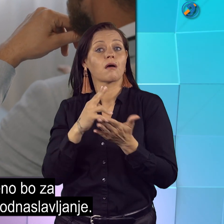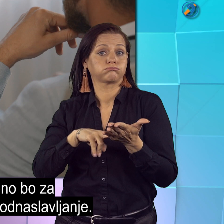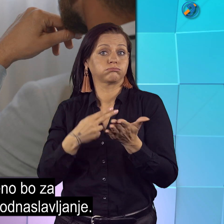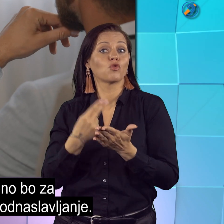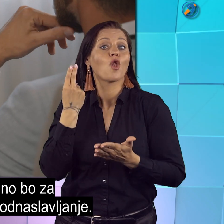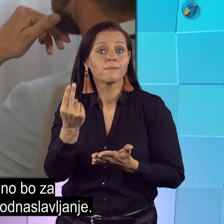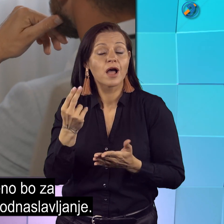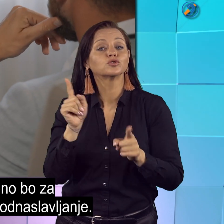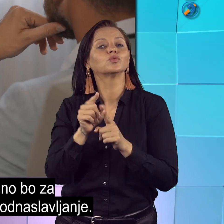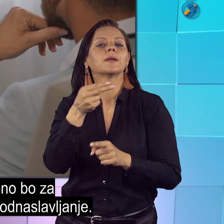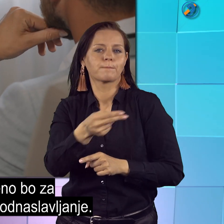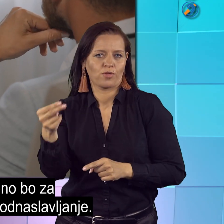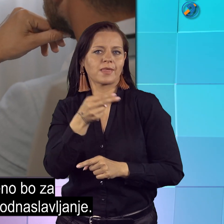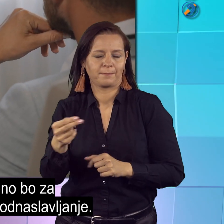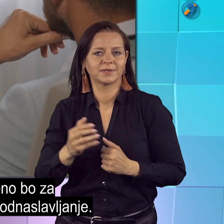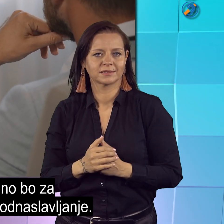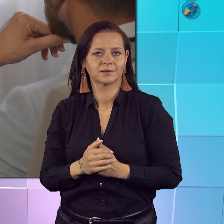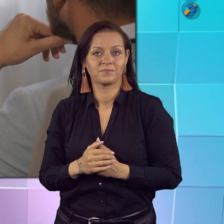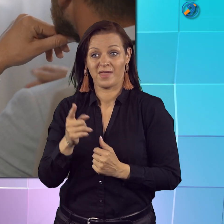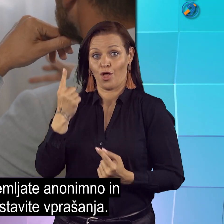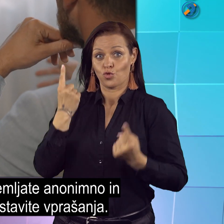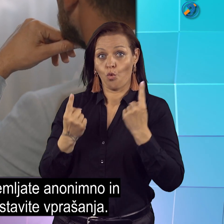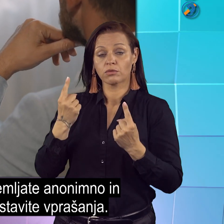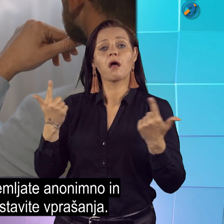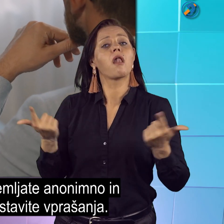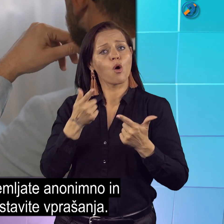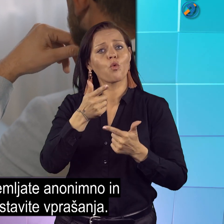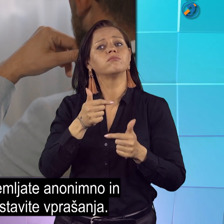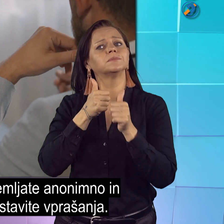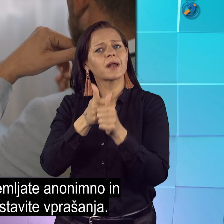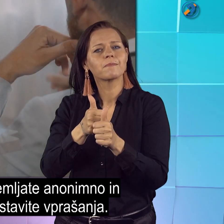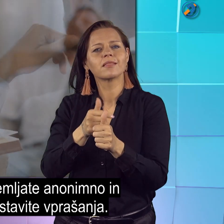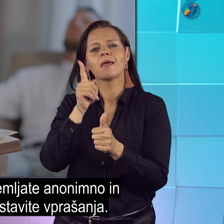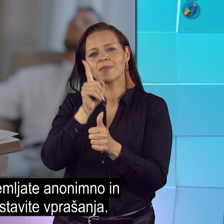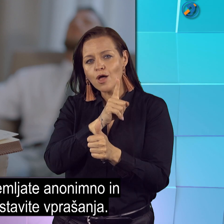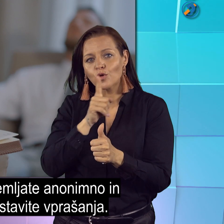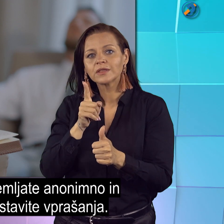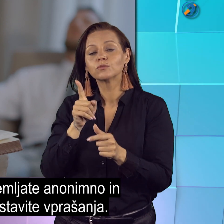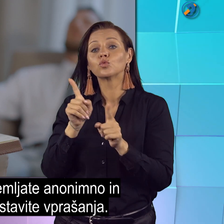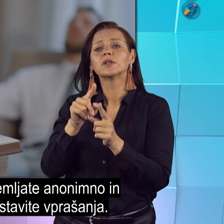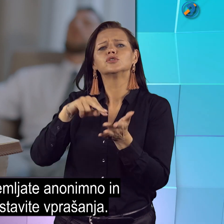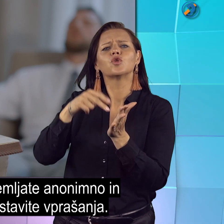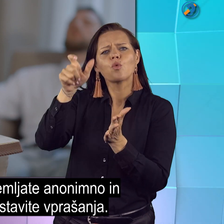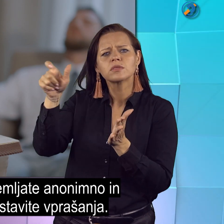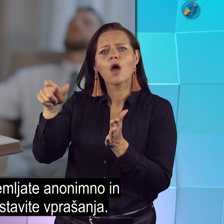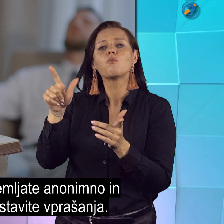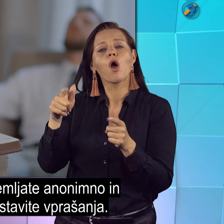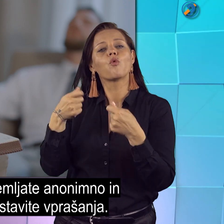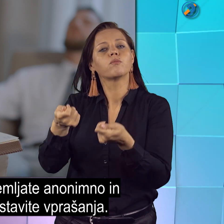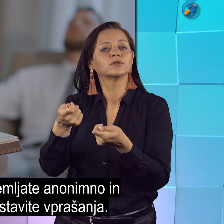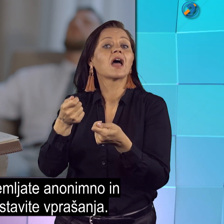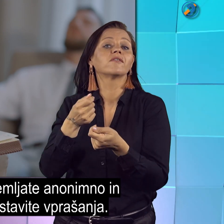Poskrbljeno bo za tolmačenje in podnaslavljanje. Dogodek lahko spremljate anonimno in strokovnjakom